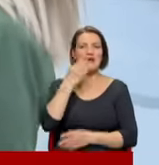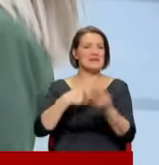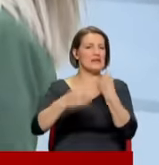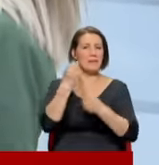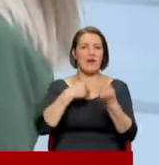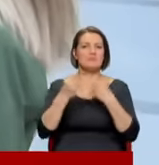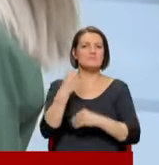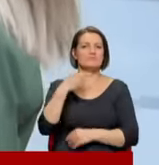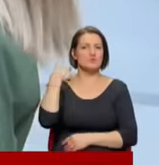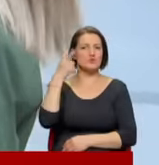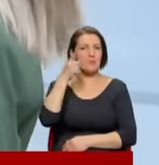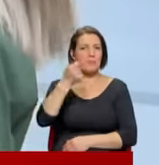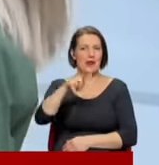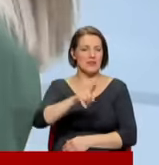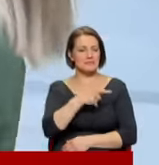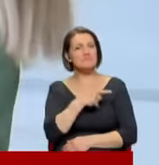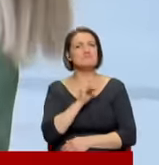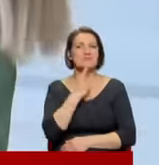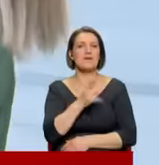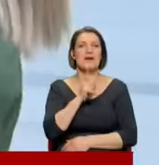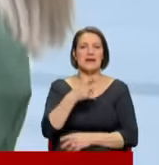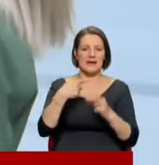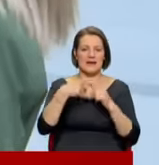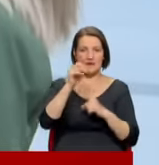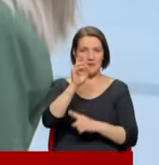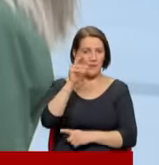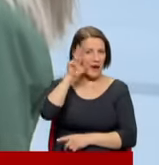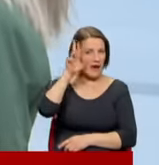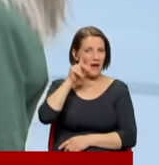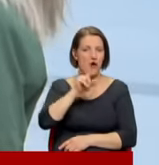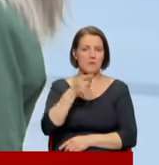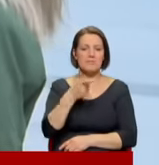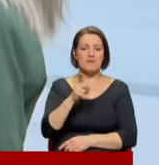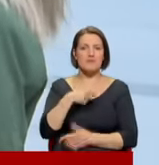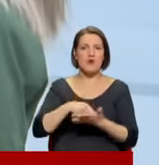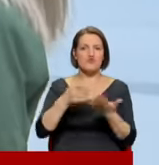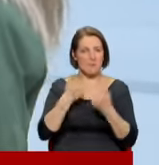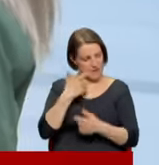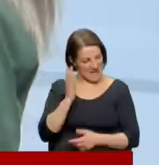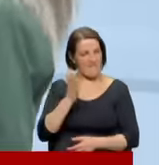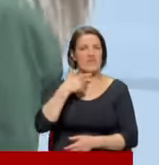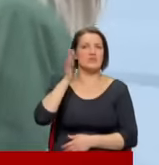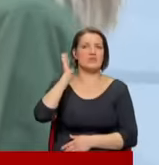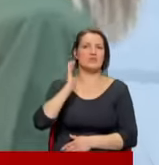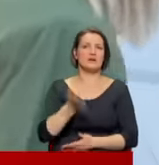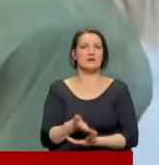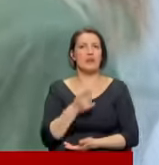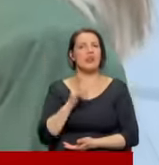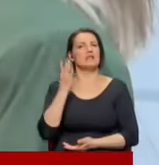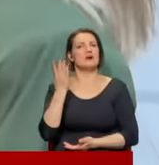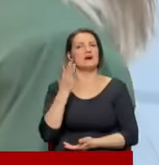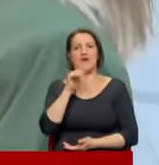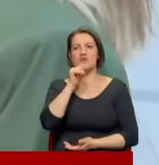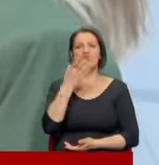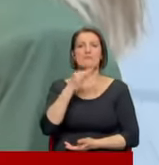yemeği düşünüyorum. O benim daha iyi paralı demek ki. Hayaliniz Rio'ya gitmek. Evet 11.000 lira alıyorum. Herhalde gideceğim. Daha Allah Allah.